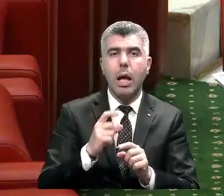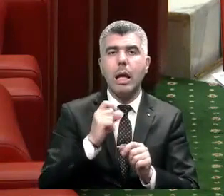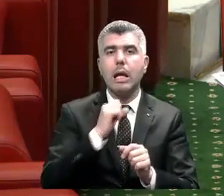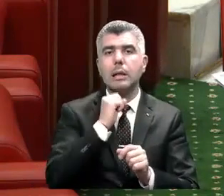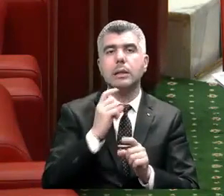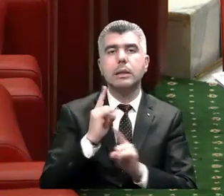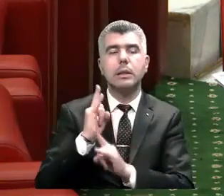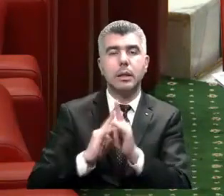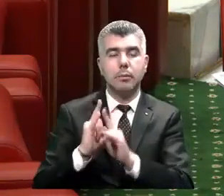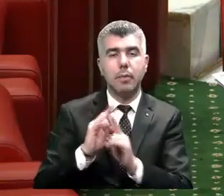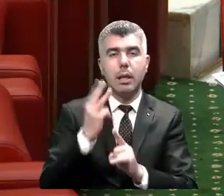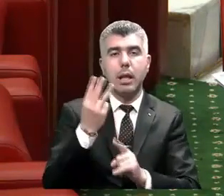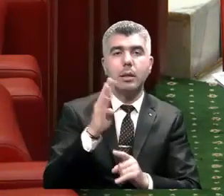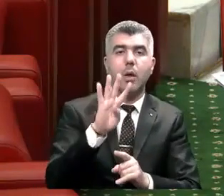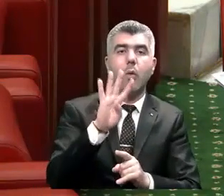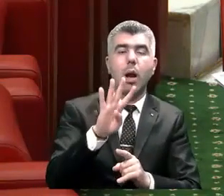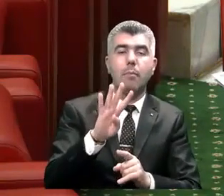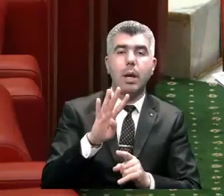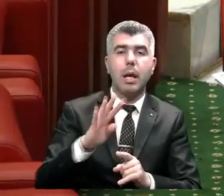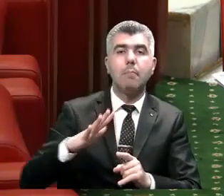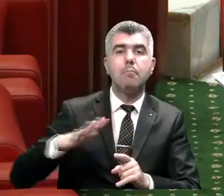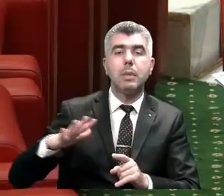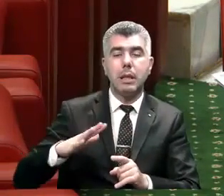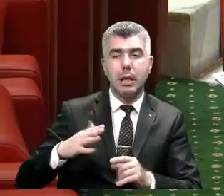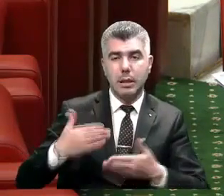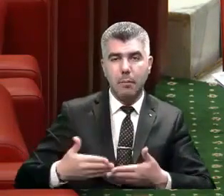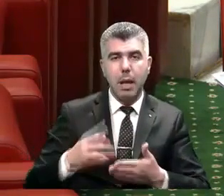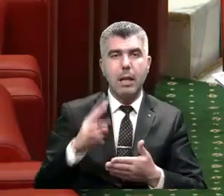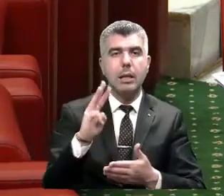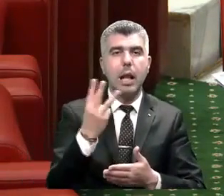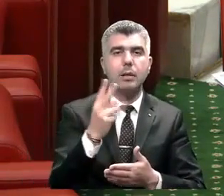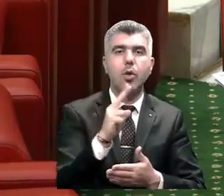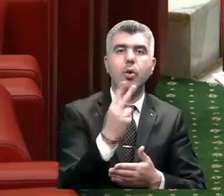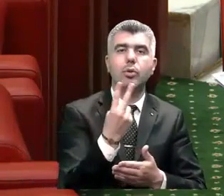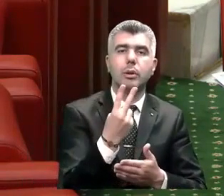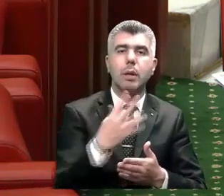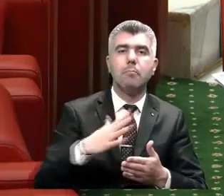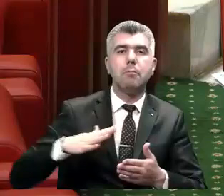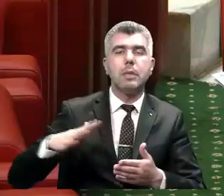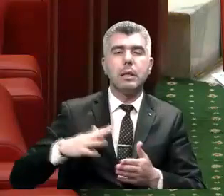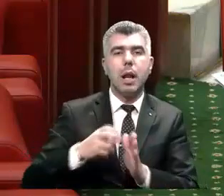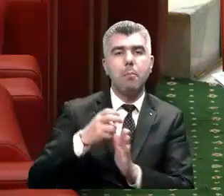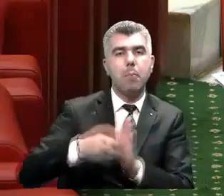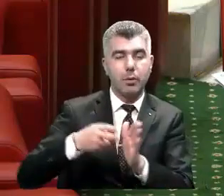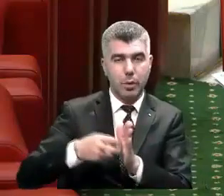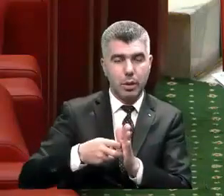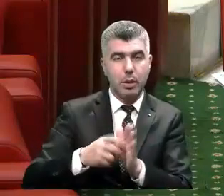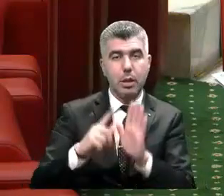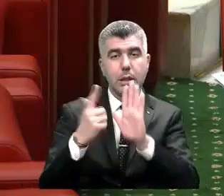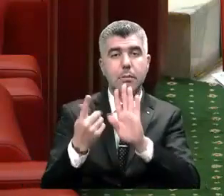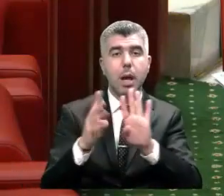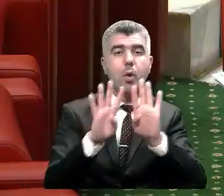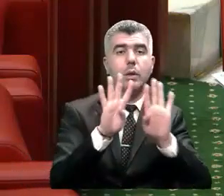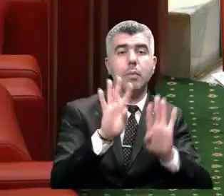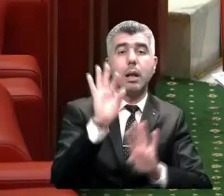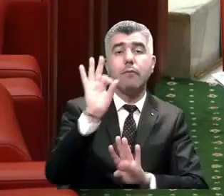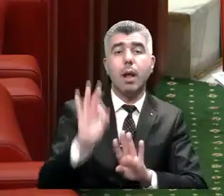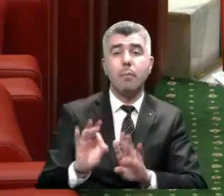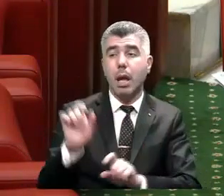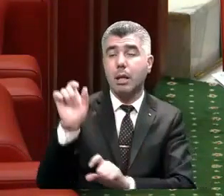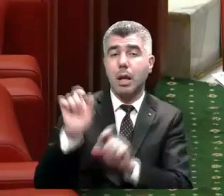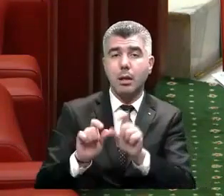نربطوا 43 مدينه عوض 23 حاليا، وباش ناملوا النقل السككي ل 87% من الساكنه الوطنيه